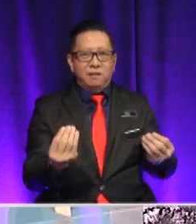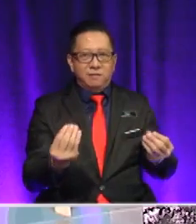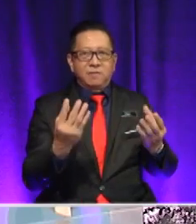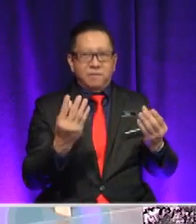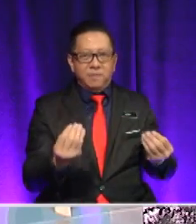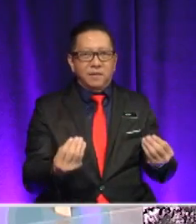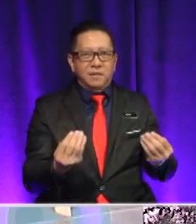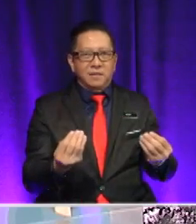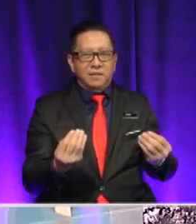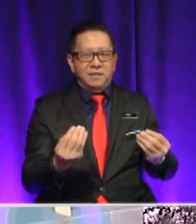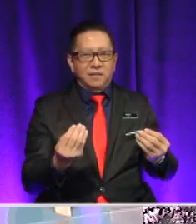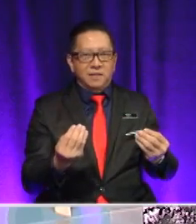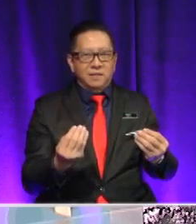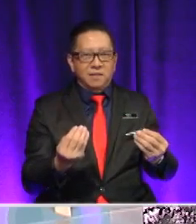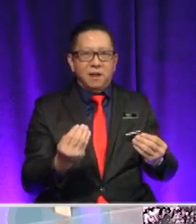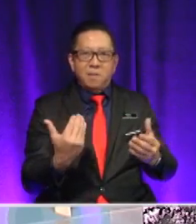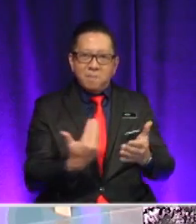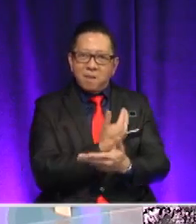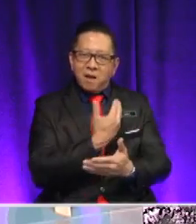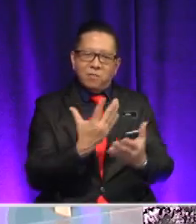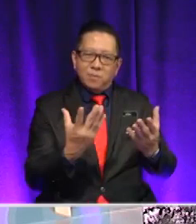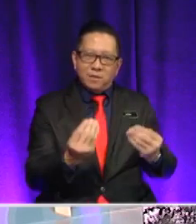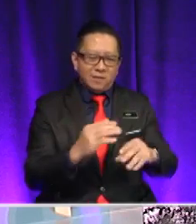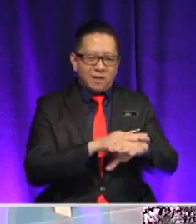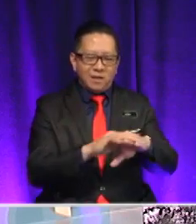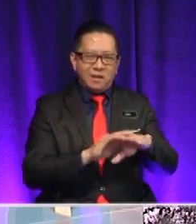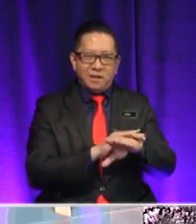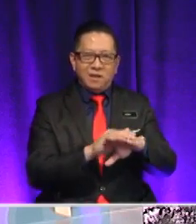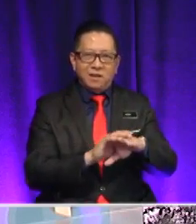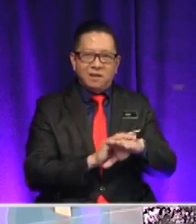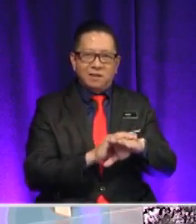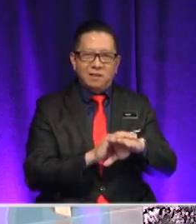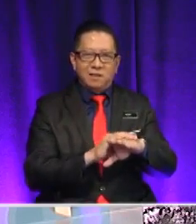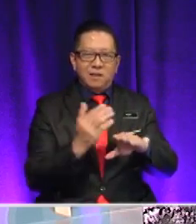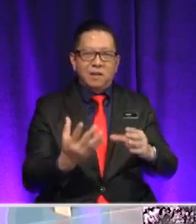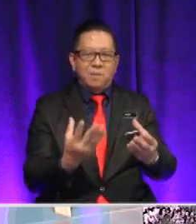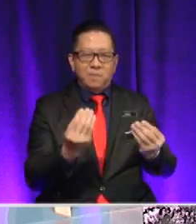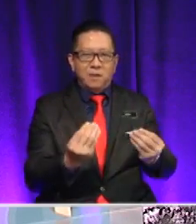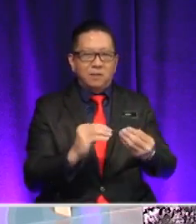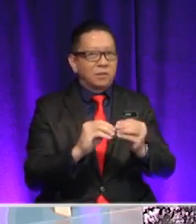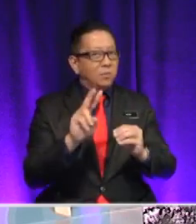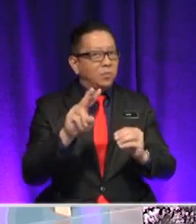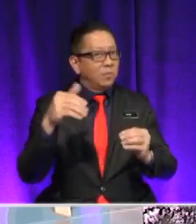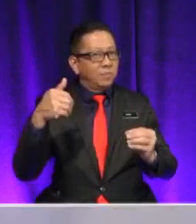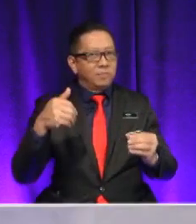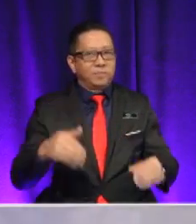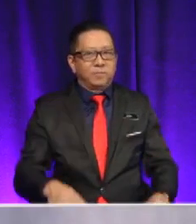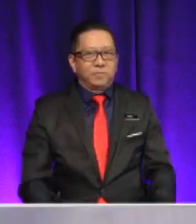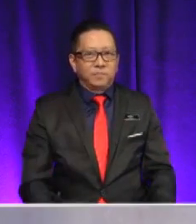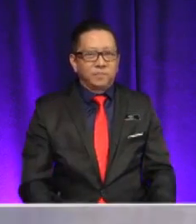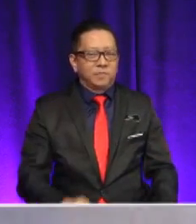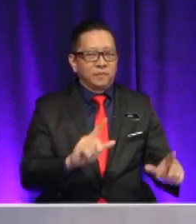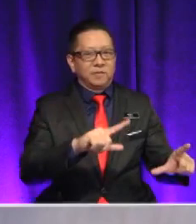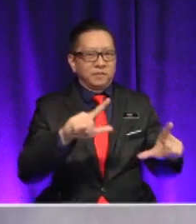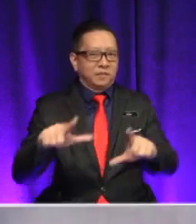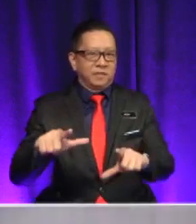atas Poso belum lagi baru satu baru basah atas basah tuh kerja lagi Oke seterusnya Ivan ah kita letak kita punya